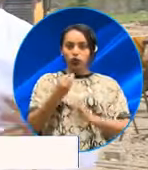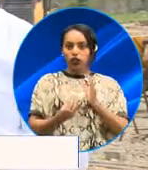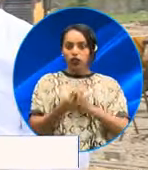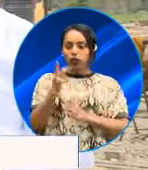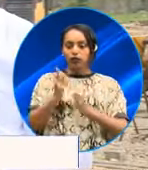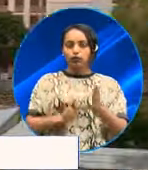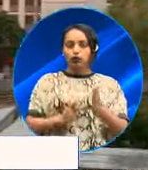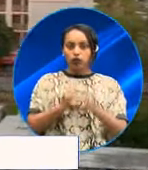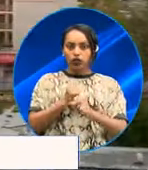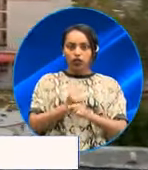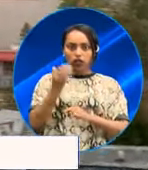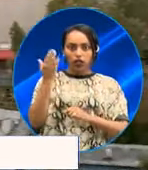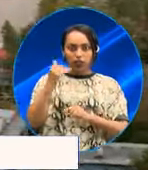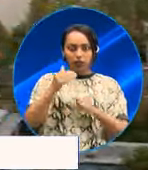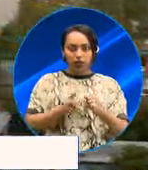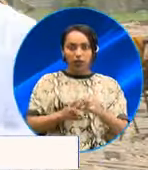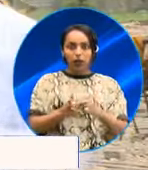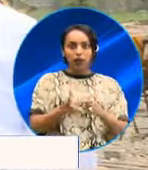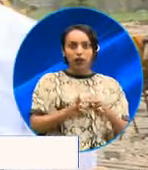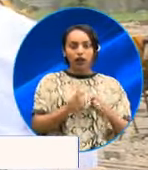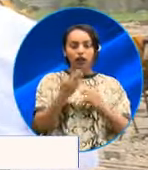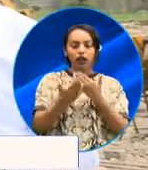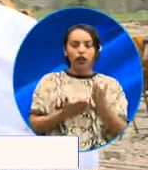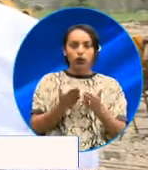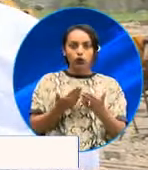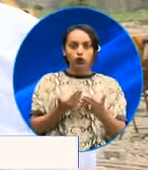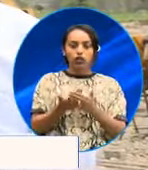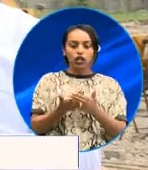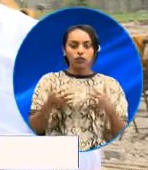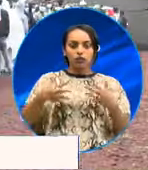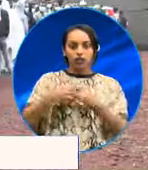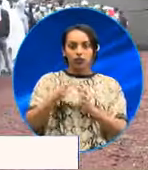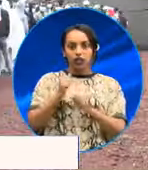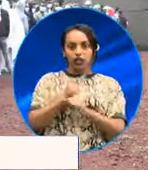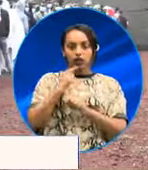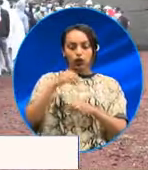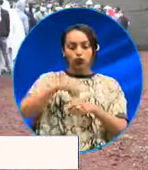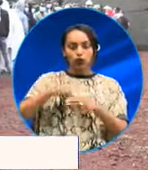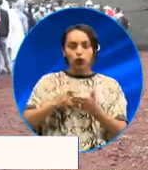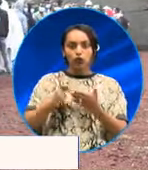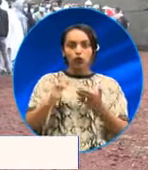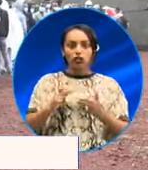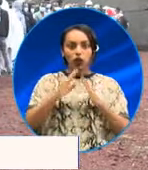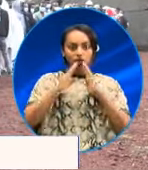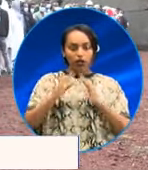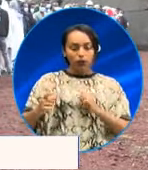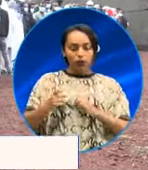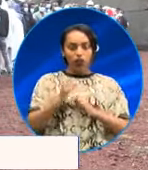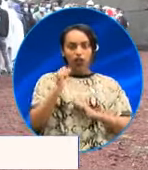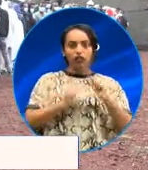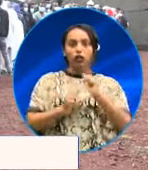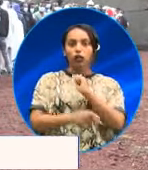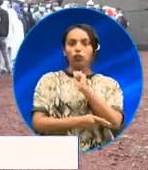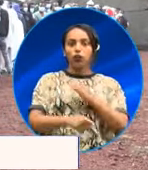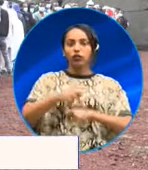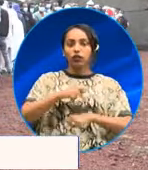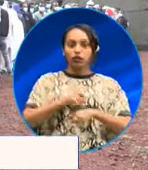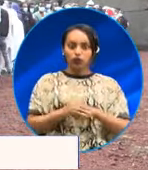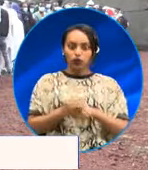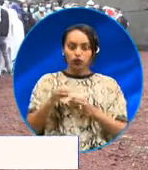ብዙ ፕሮጀክቶችንም እየሰራን ነበረ መርቀን ለአገልግሎት ልናበቃ በርብርብ እየሰራ ነው። ምርጫው ዲሞክራሲያዊና ሰላማዊ እንዲሆን ተፎካካሪ